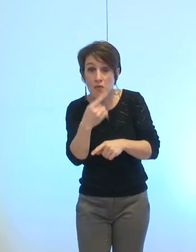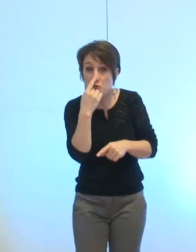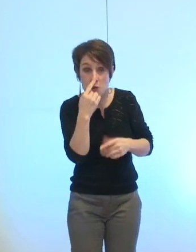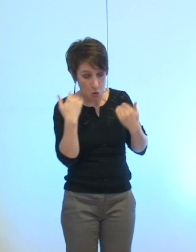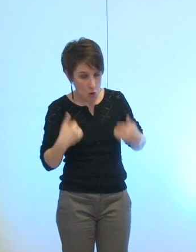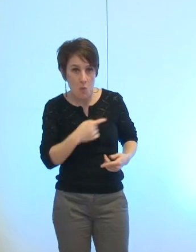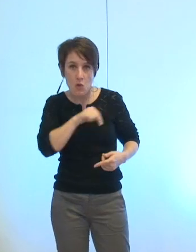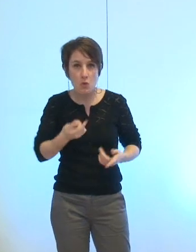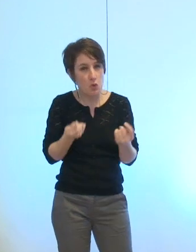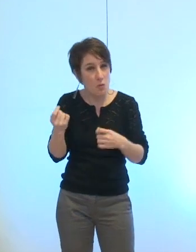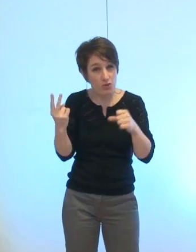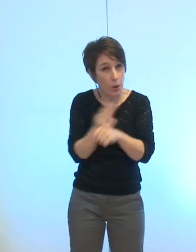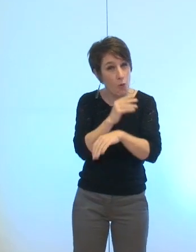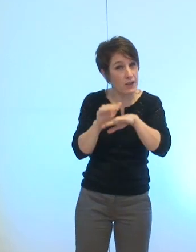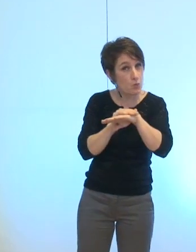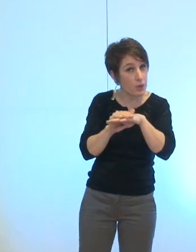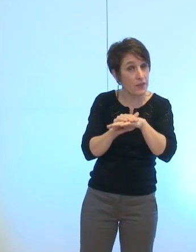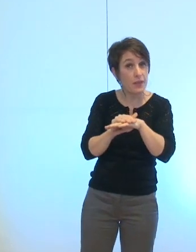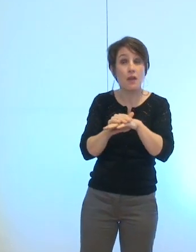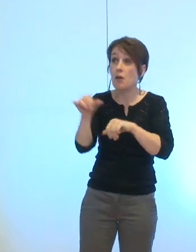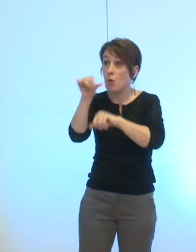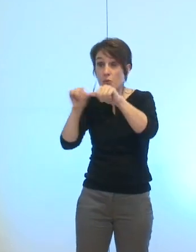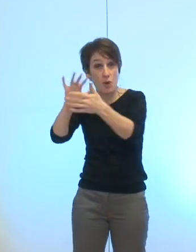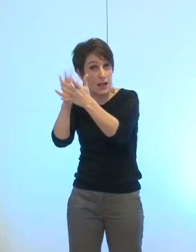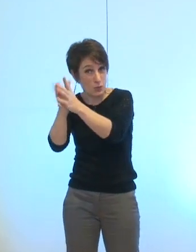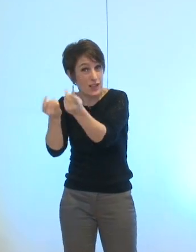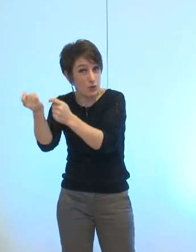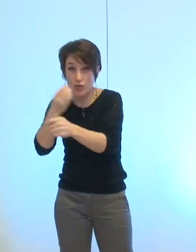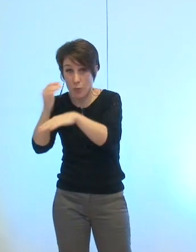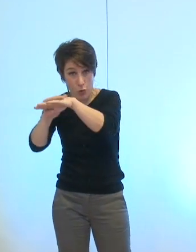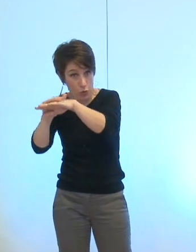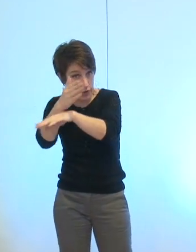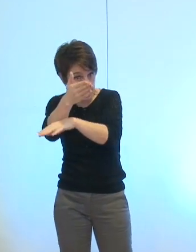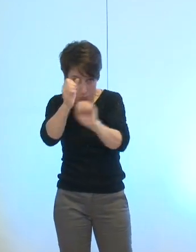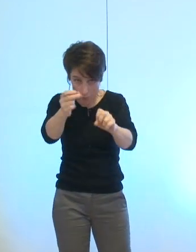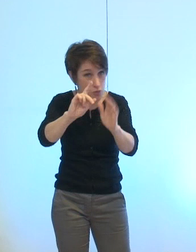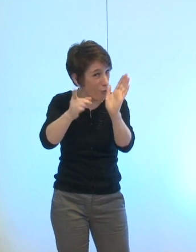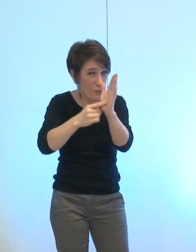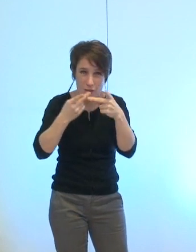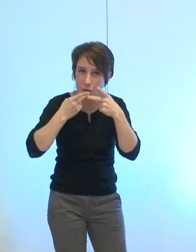menons et que l'association actuelle mène une bonne politique vous êtes libre de l'exprimer